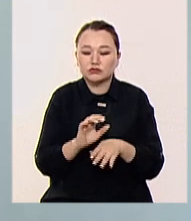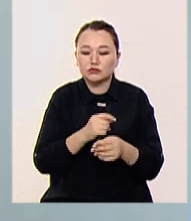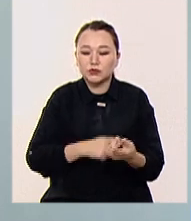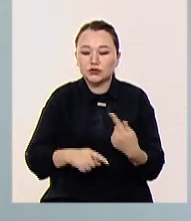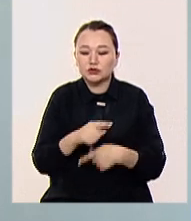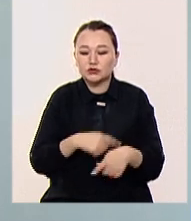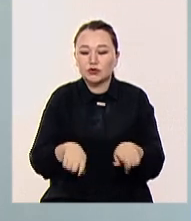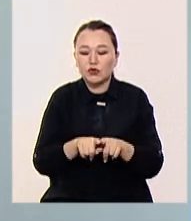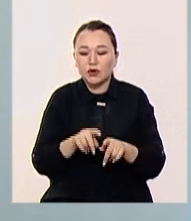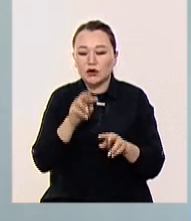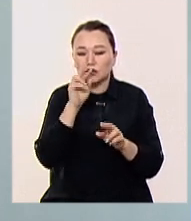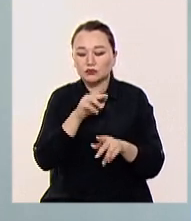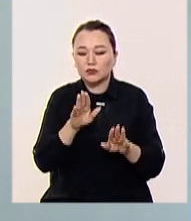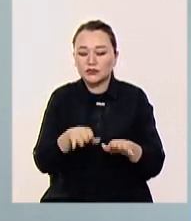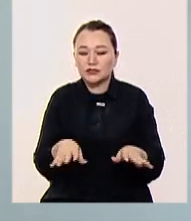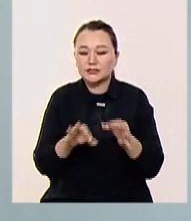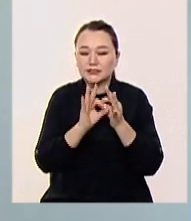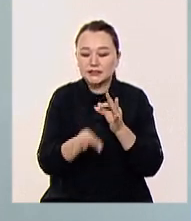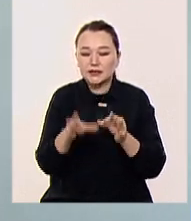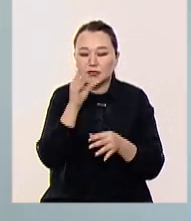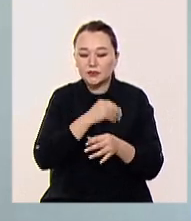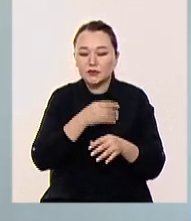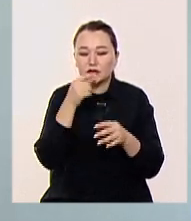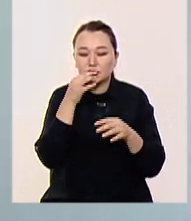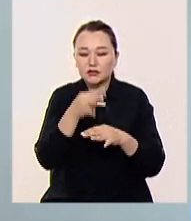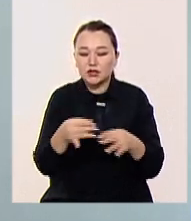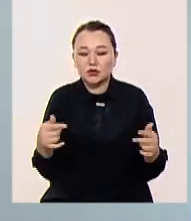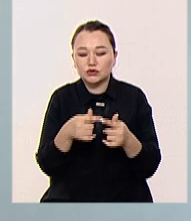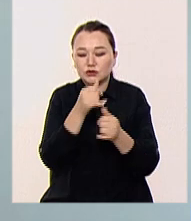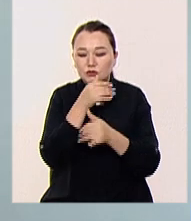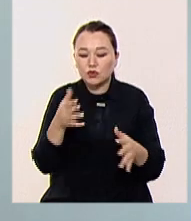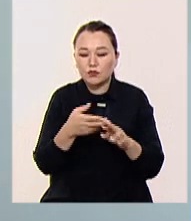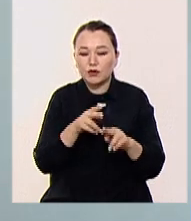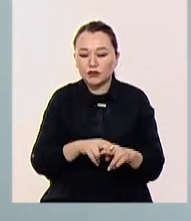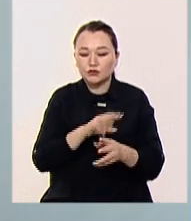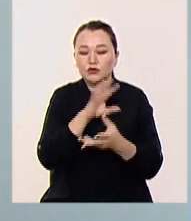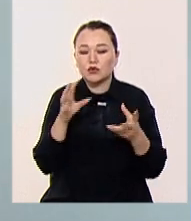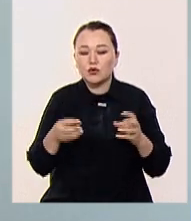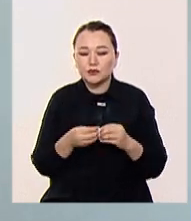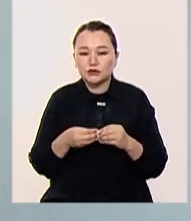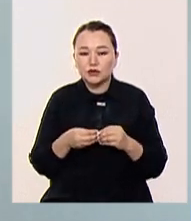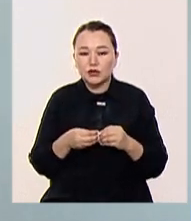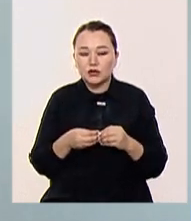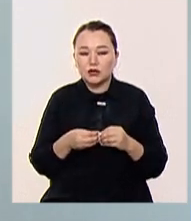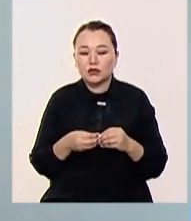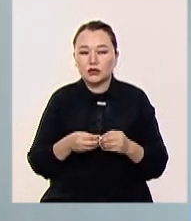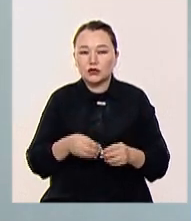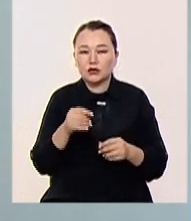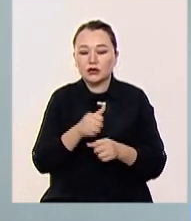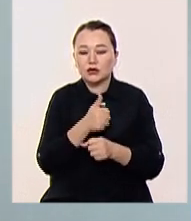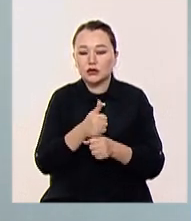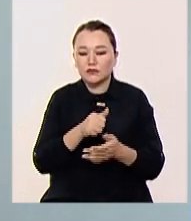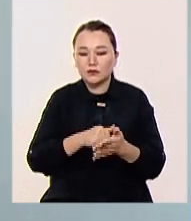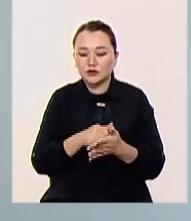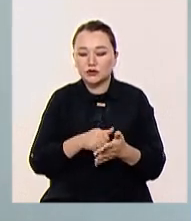бір олқылықты, осы бір орынды жауып алады деп мен де айта алмаймын. Өйткені жалпы негізгі біздің импортқа